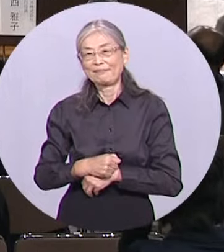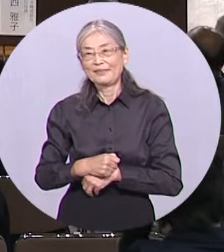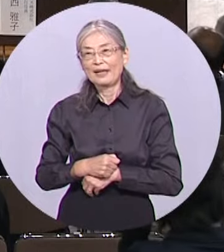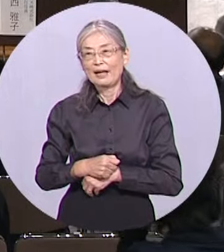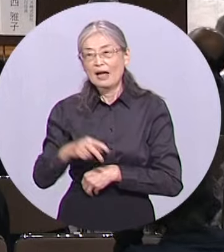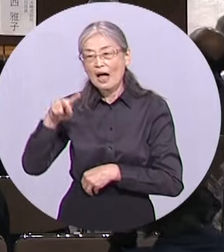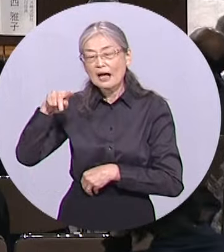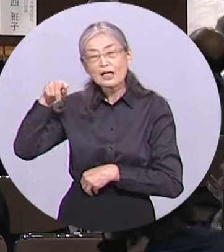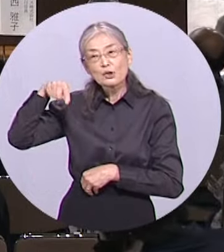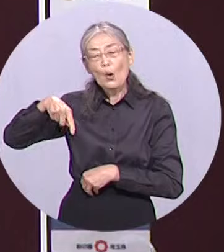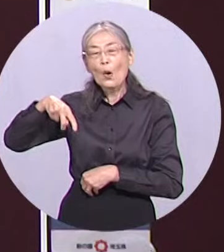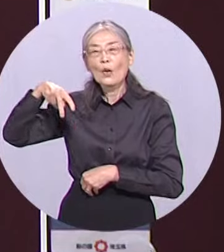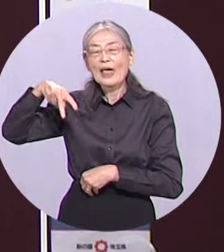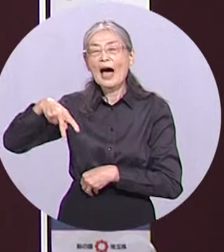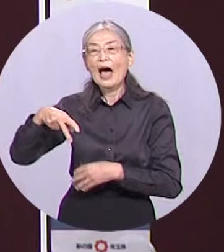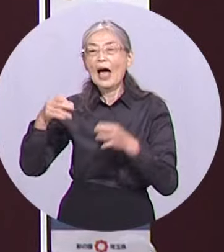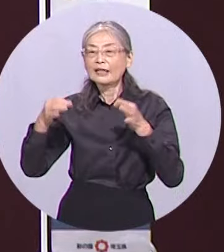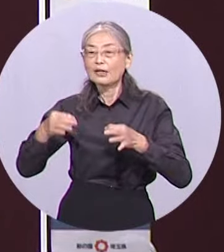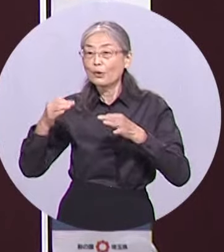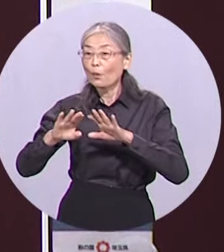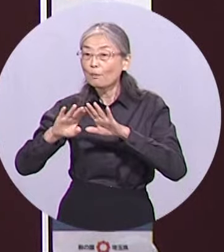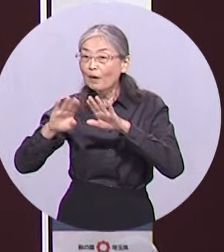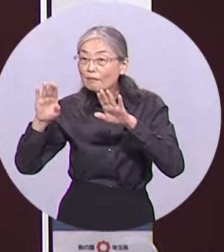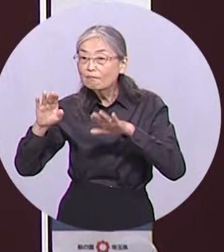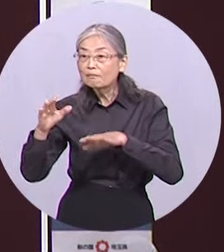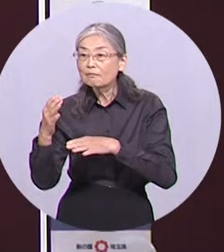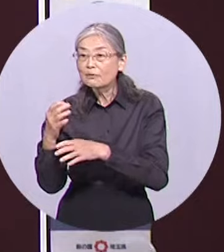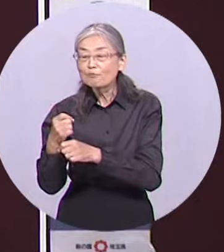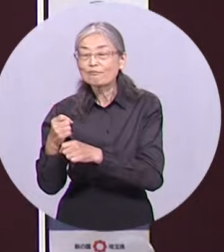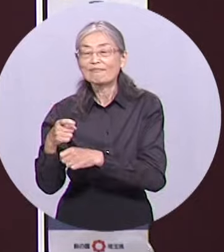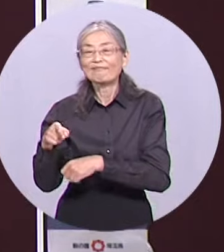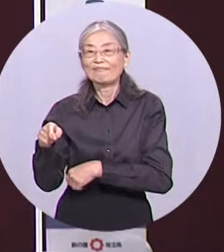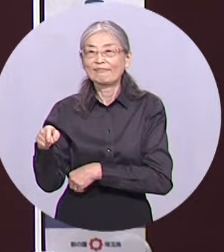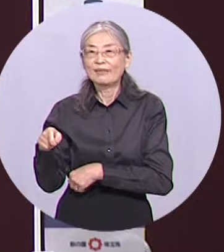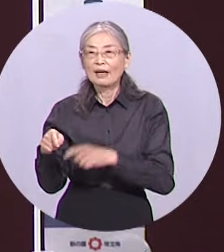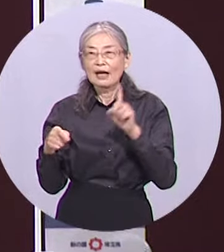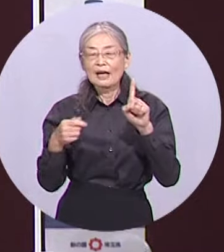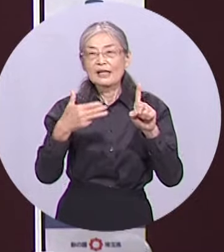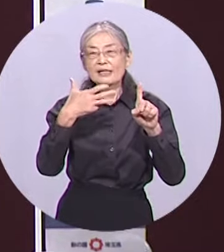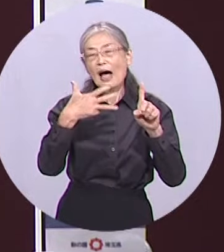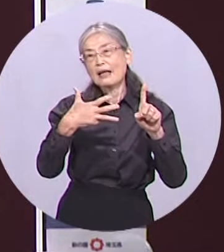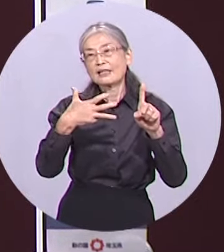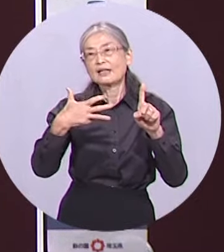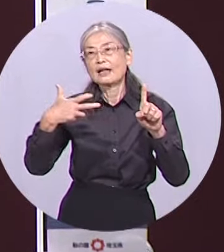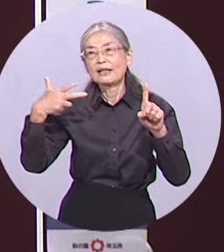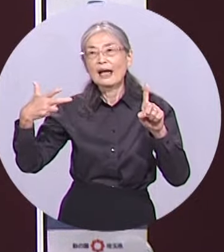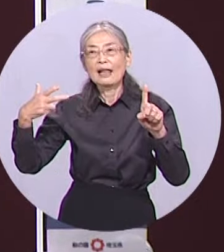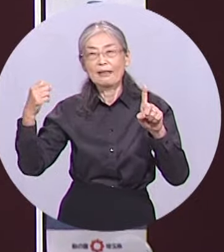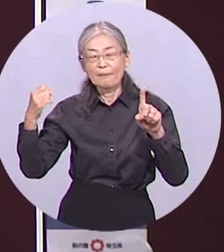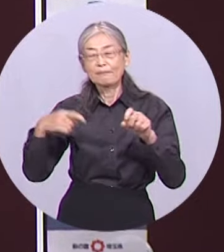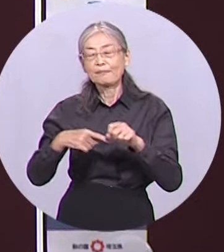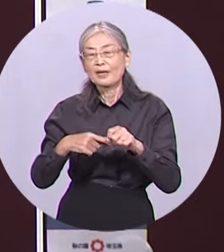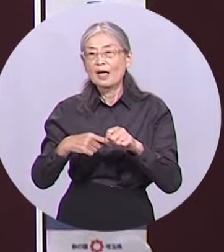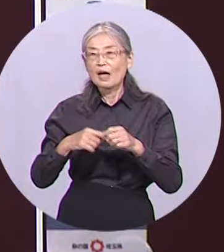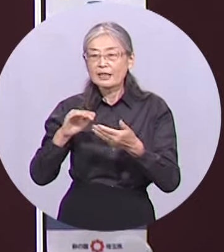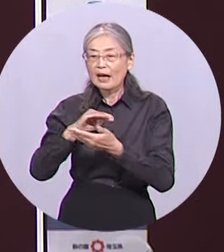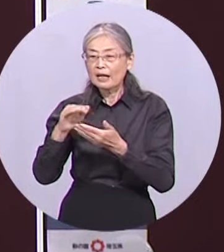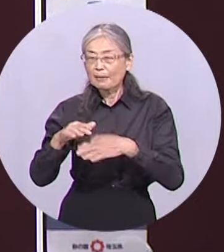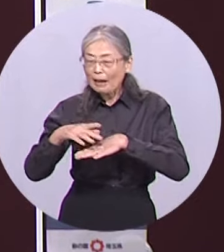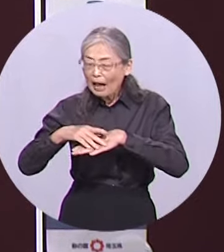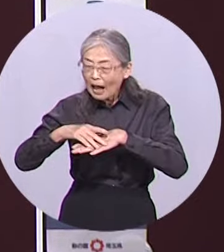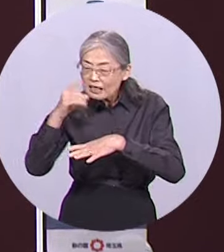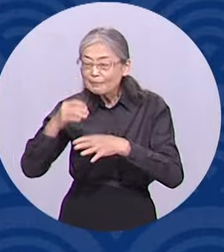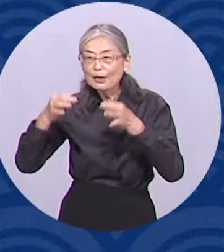行がこの銀行としての始まりということになりますと、1878年に埼玉県初の銀